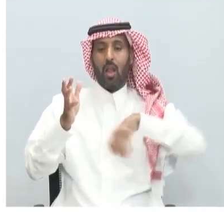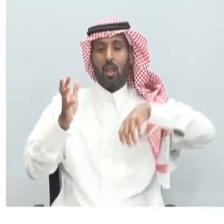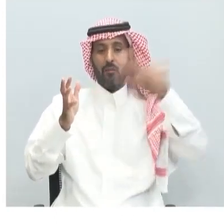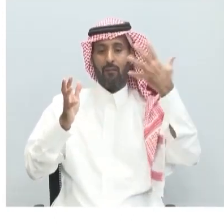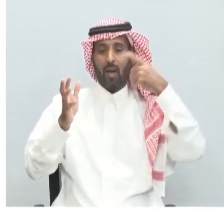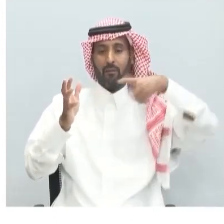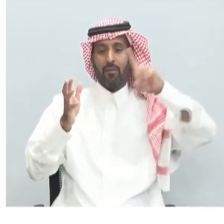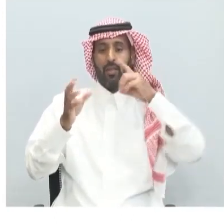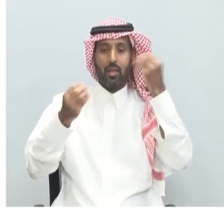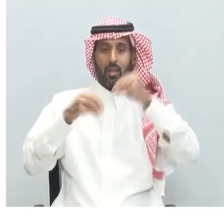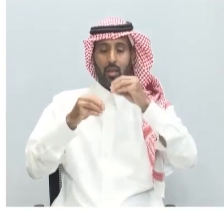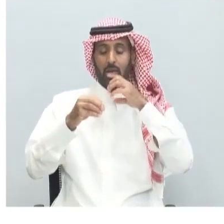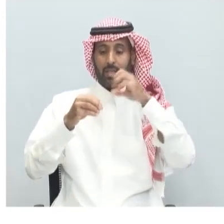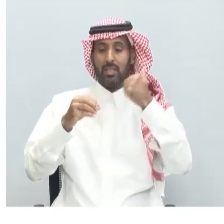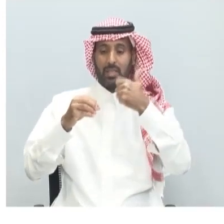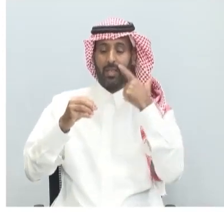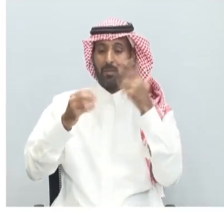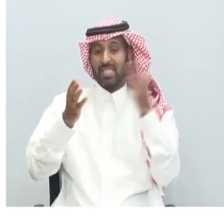دي اعلى من